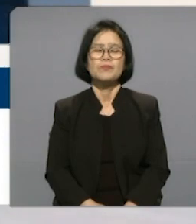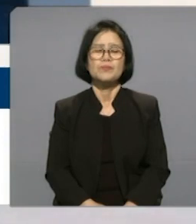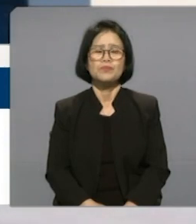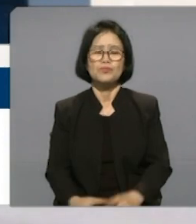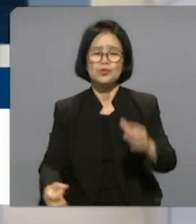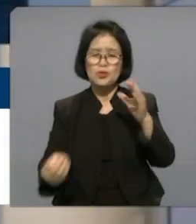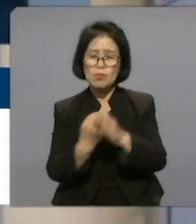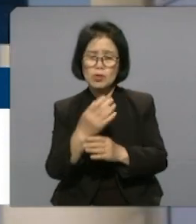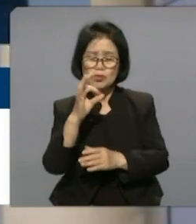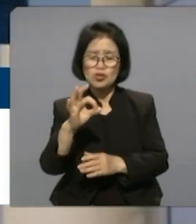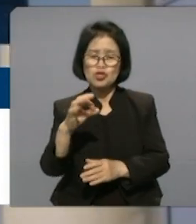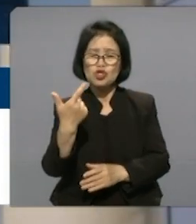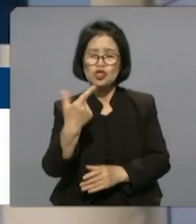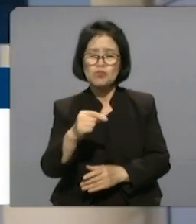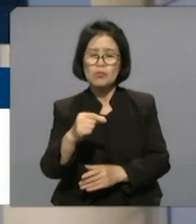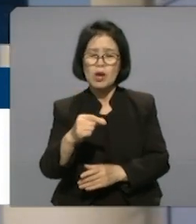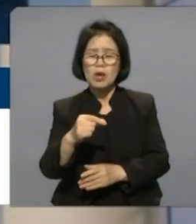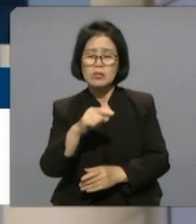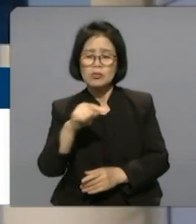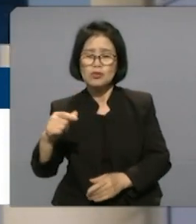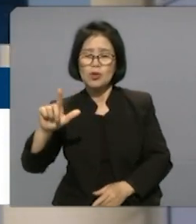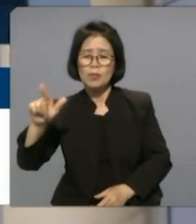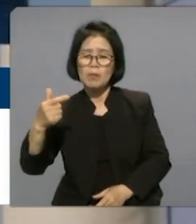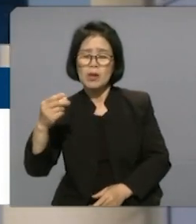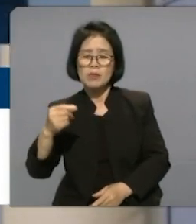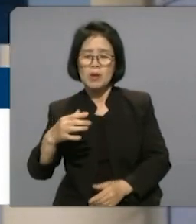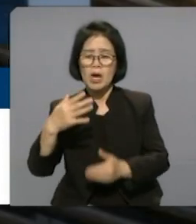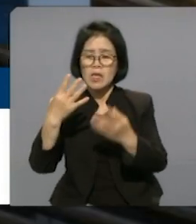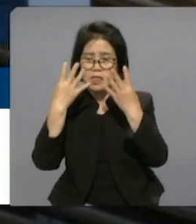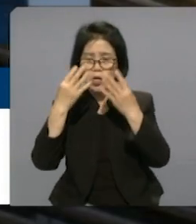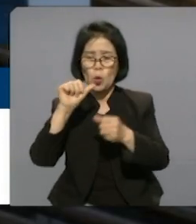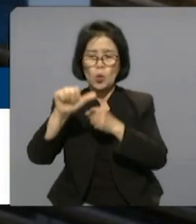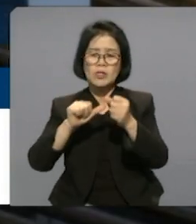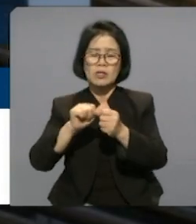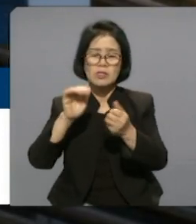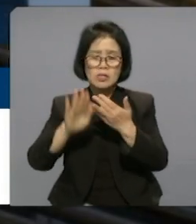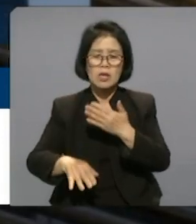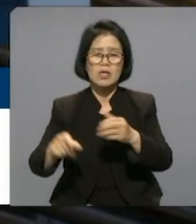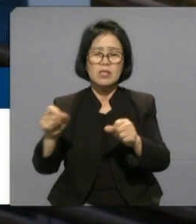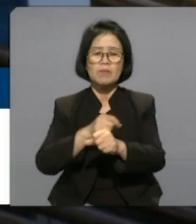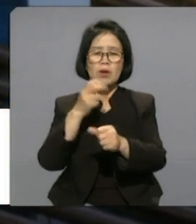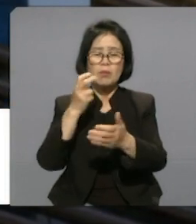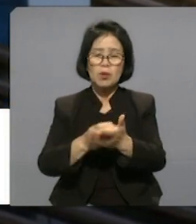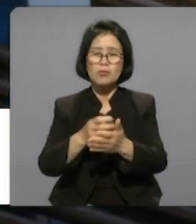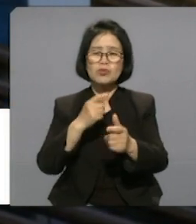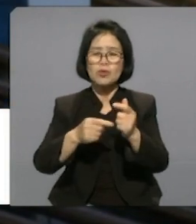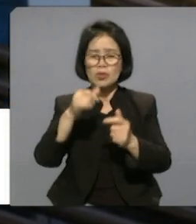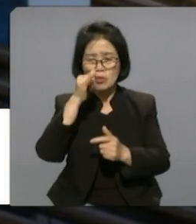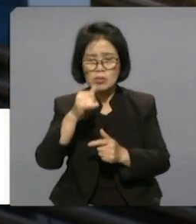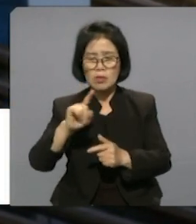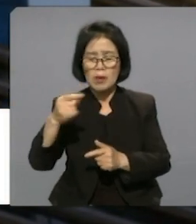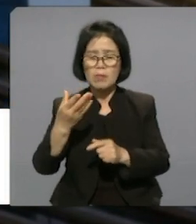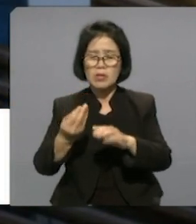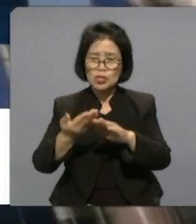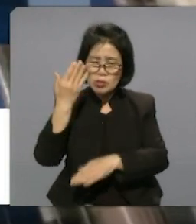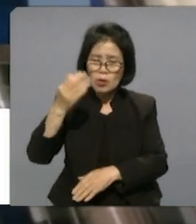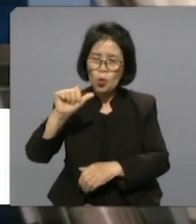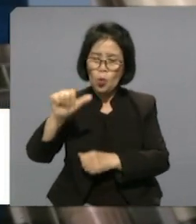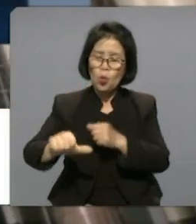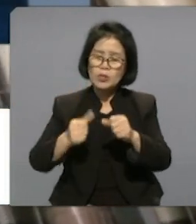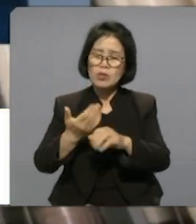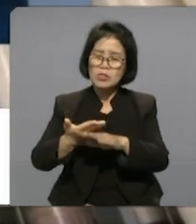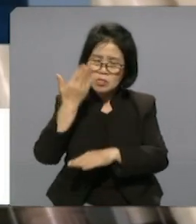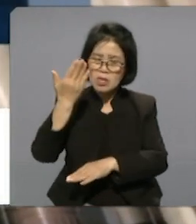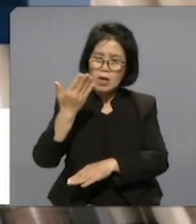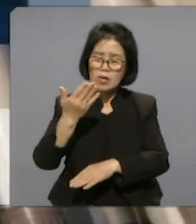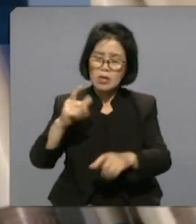뇌물 액수가 6만 위안에서 100만 위안 사이라면 징역 5년 이하이고 뭐 특별법이 더 있는지 100만 위안 이상이면 5년 이상이 나올 수도